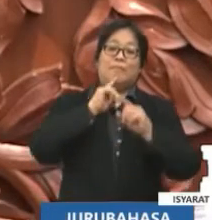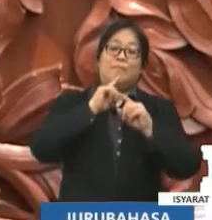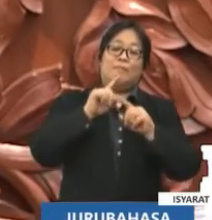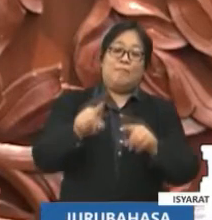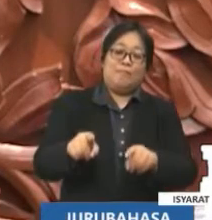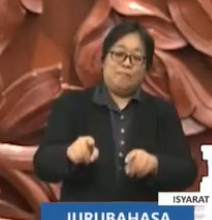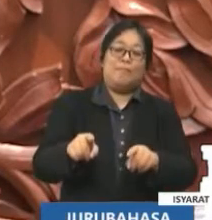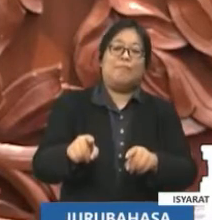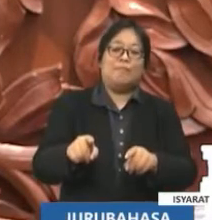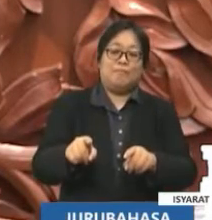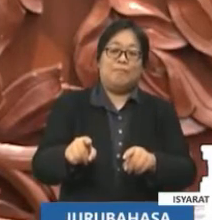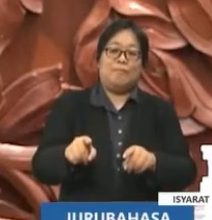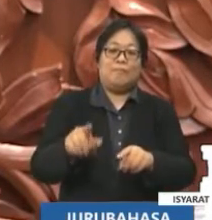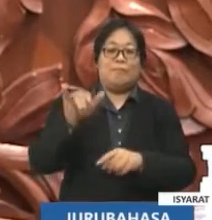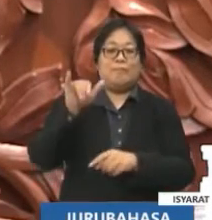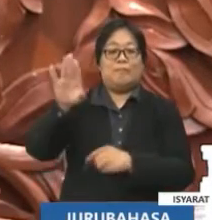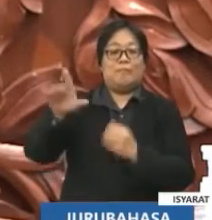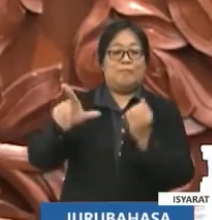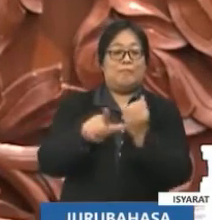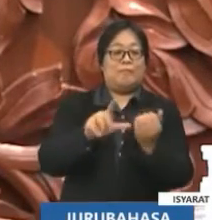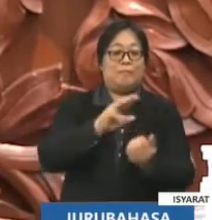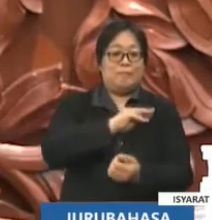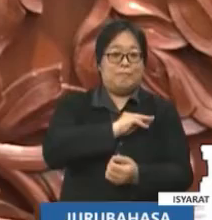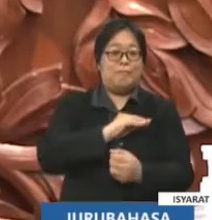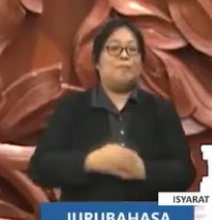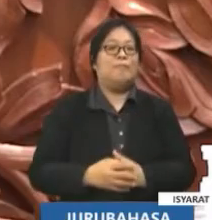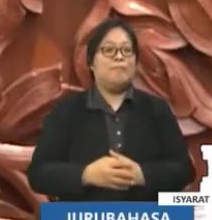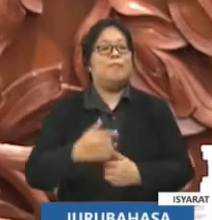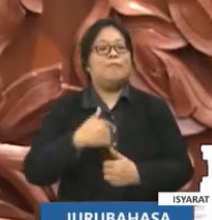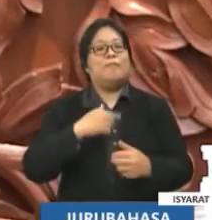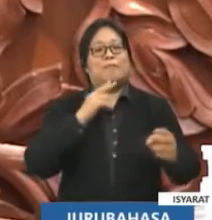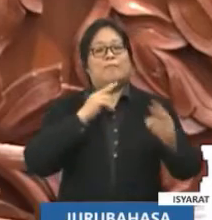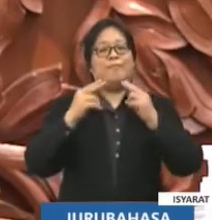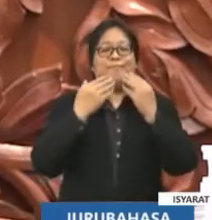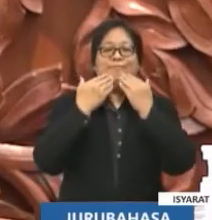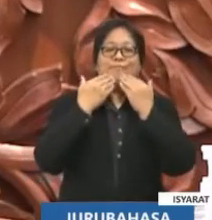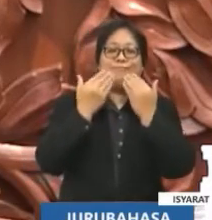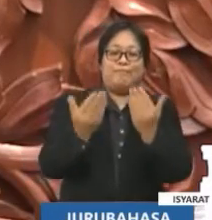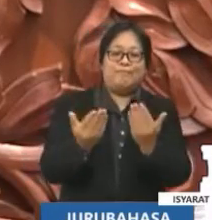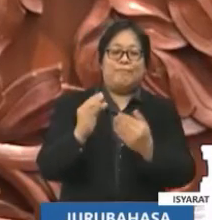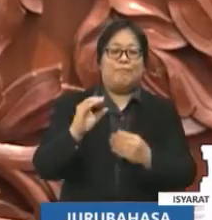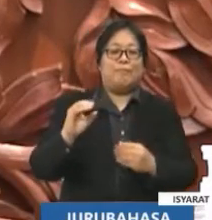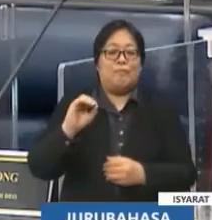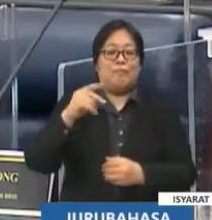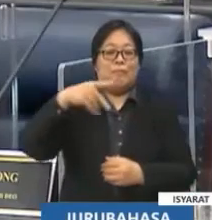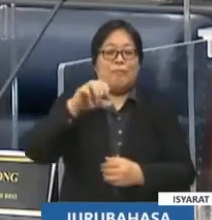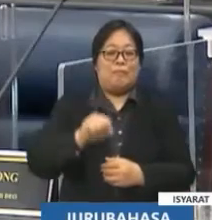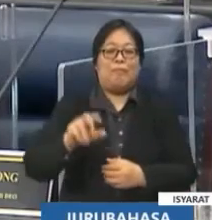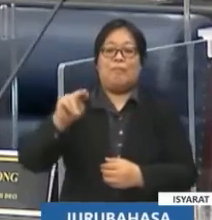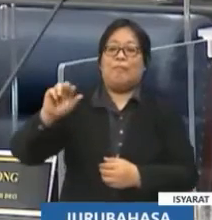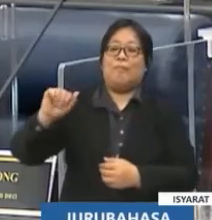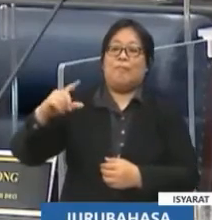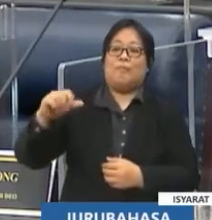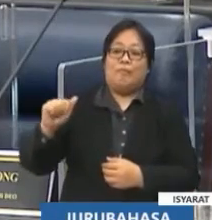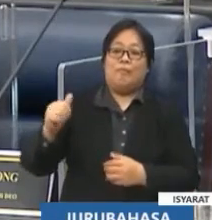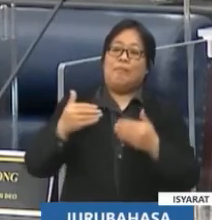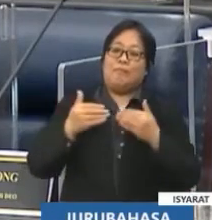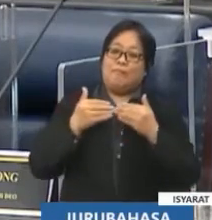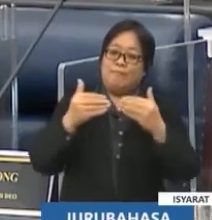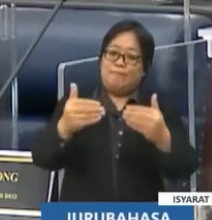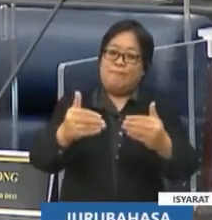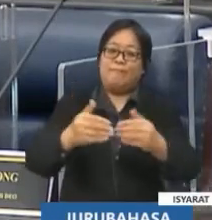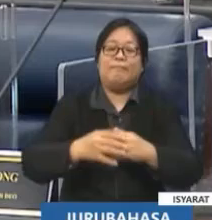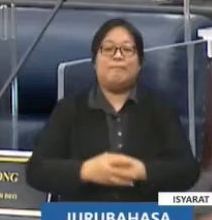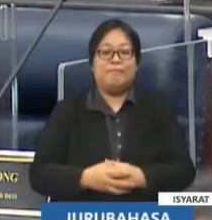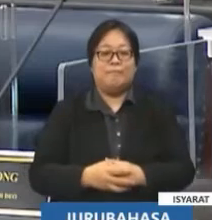daripada Hai informasi balapan seri dan sirih terima kasih kalau operasi naga itu diteruskan